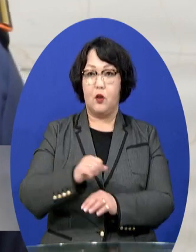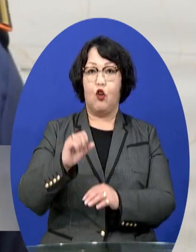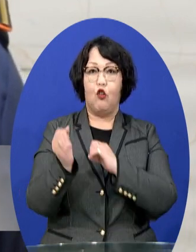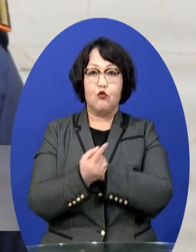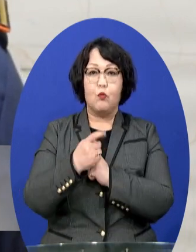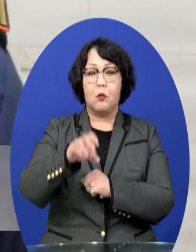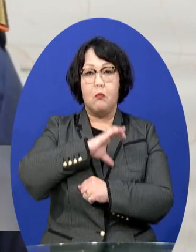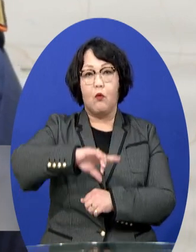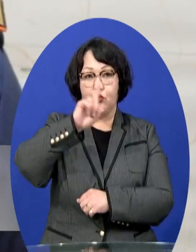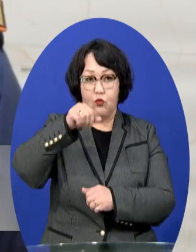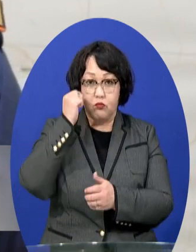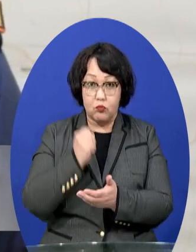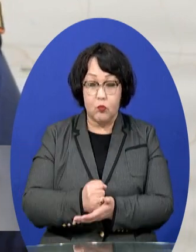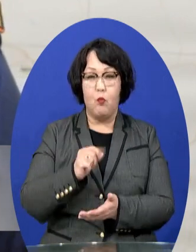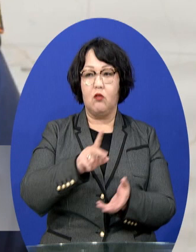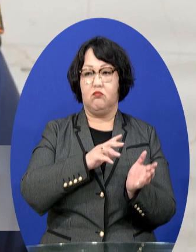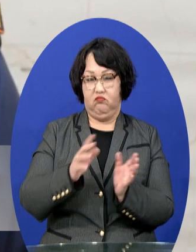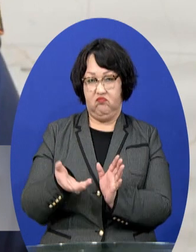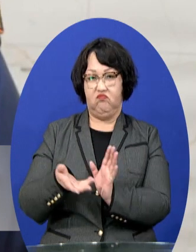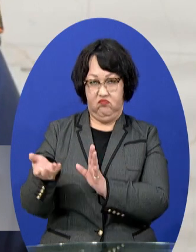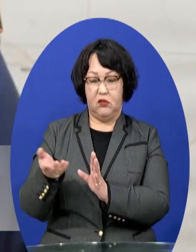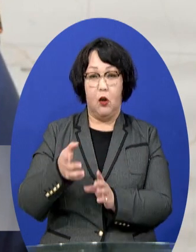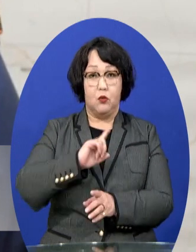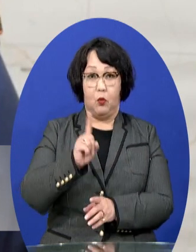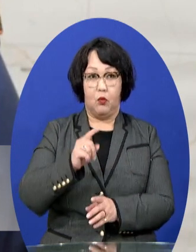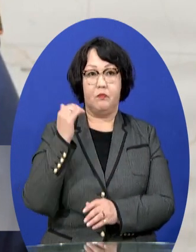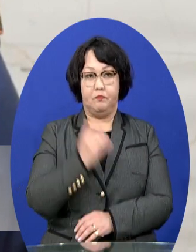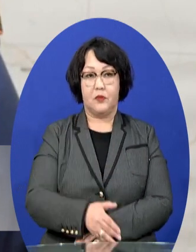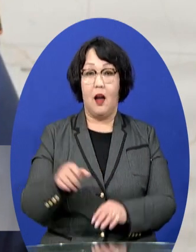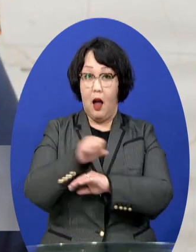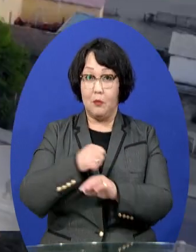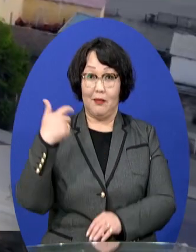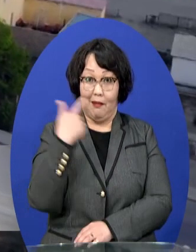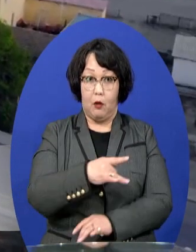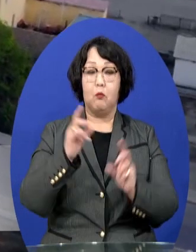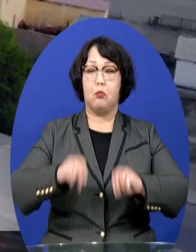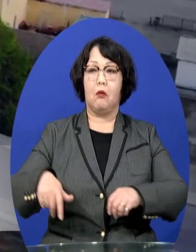авч нэвтрүүлнэ. За аймагаас гарах хөдөлгөөн бол асуудал байхгүй. Шууд гаргаж байгаа.